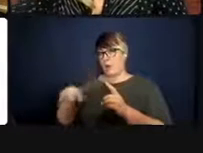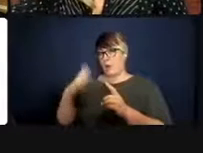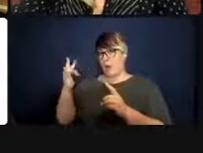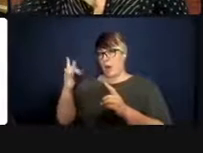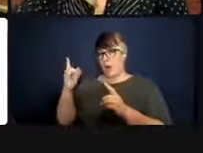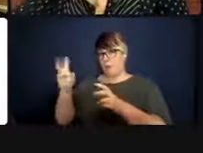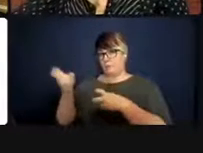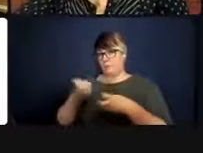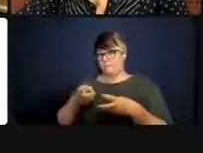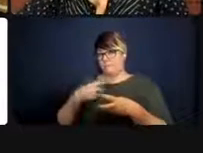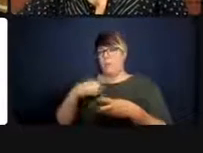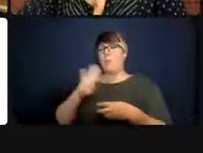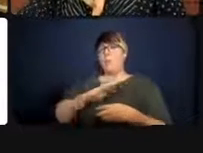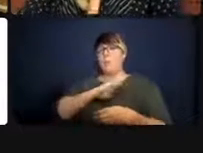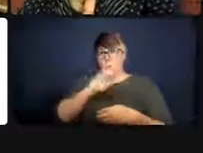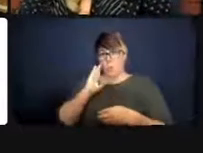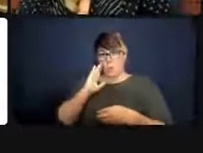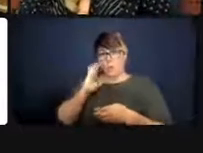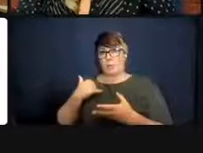تتحدثي؟